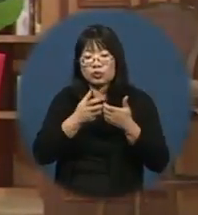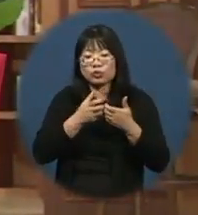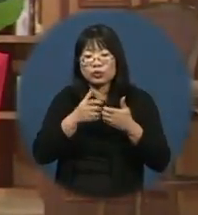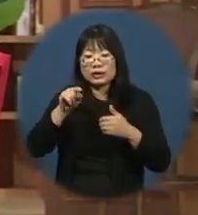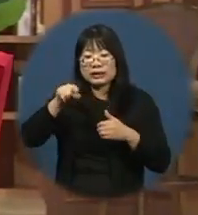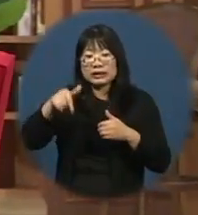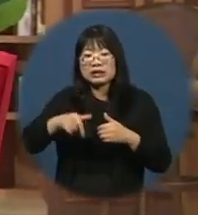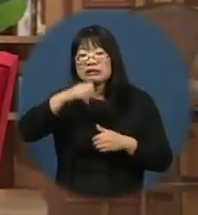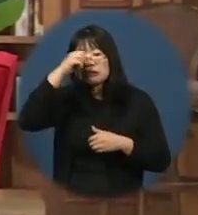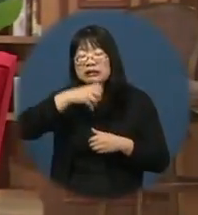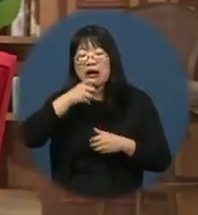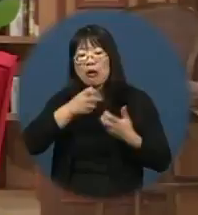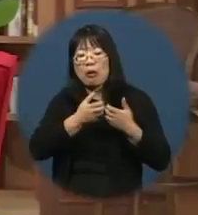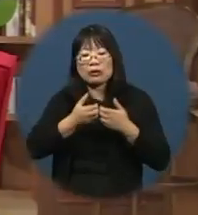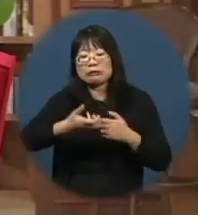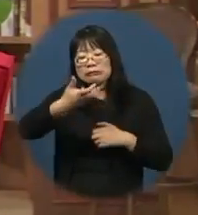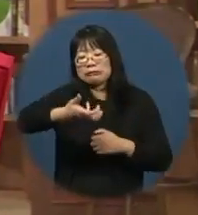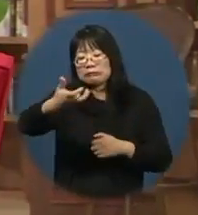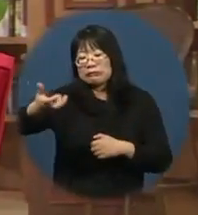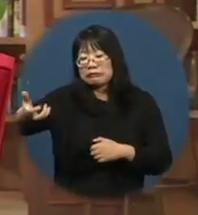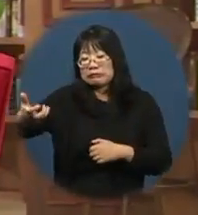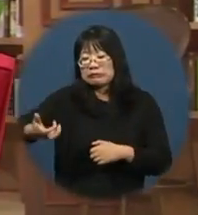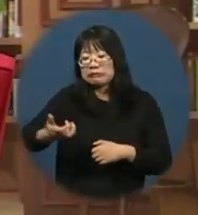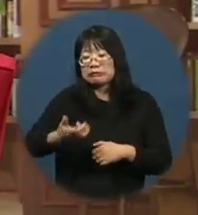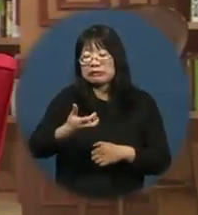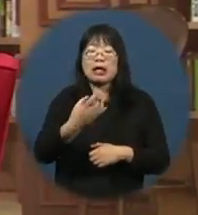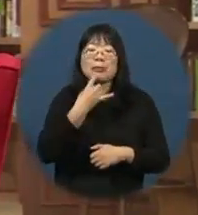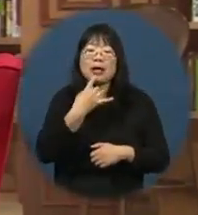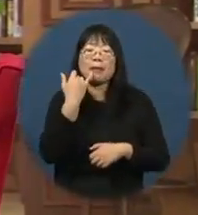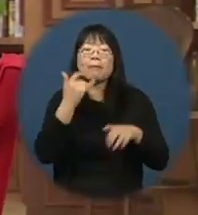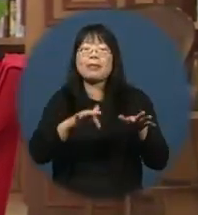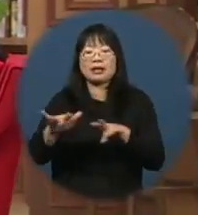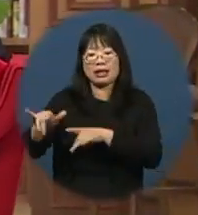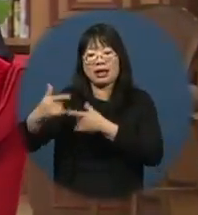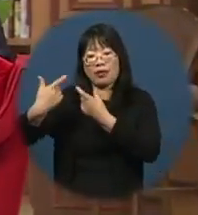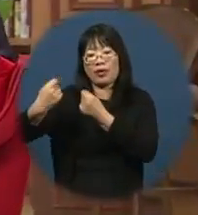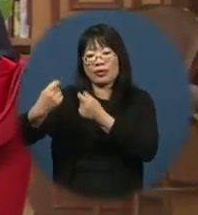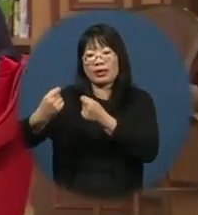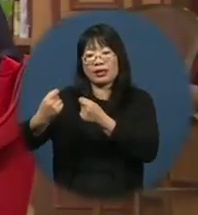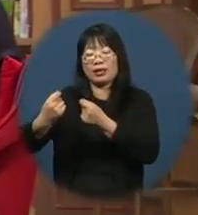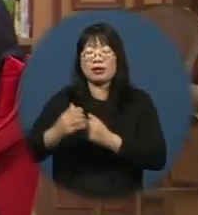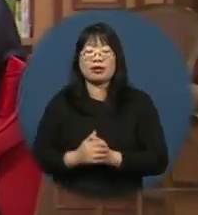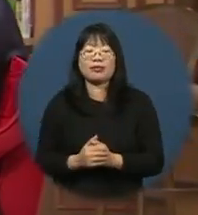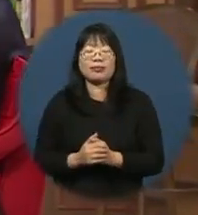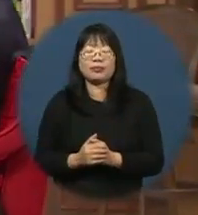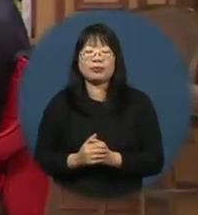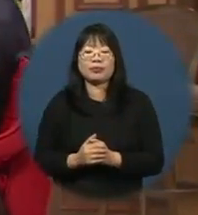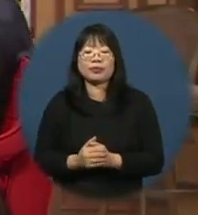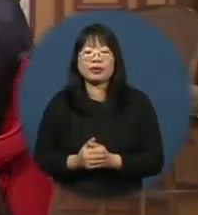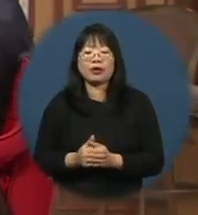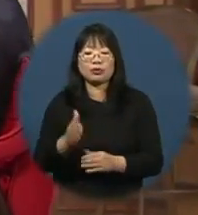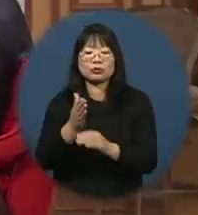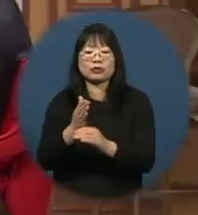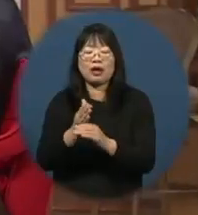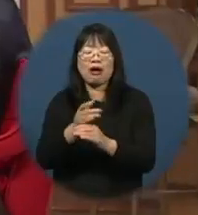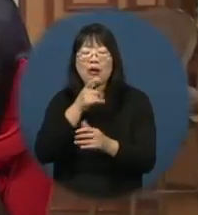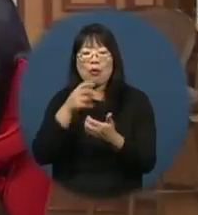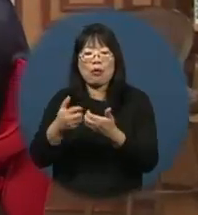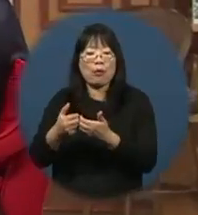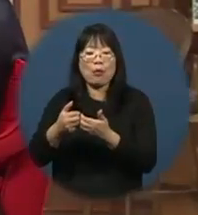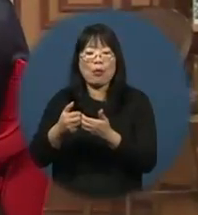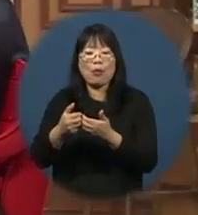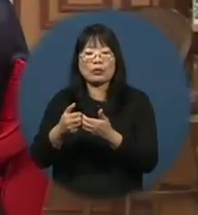이제 움직이고 한쪽 그 즉 극지의 중심에서는 얼음이 얼고 그다음에